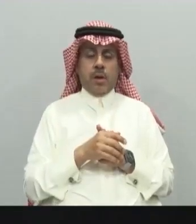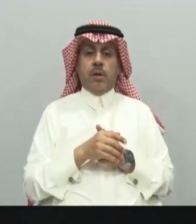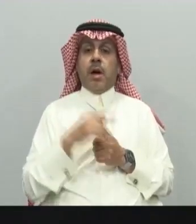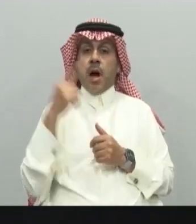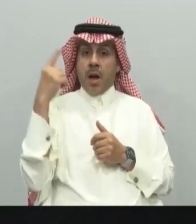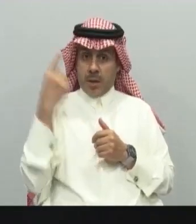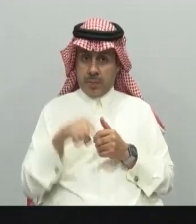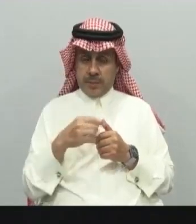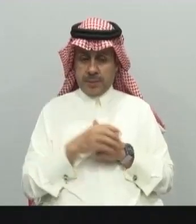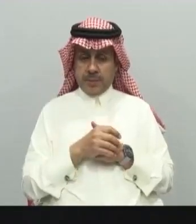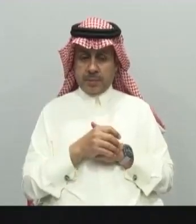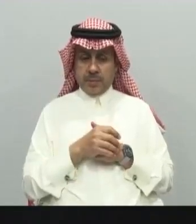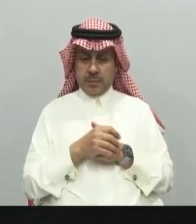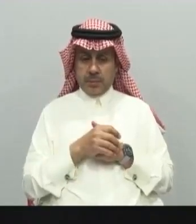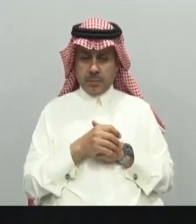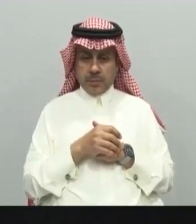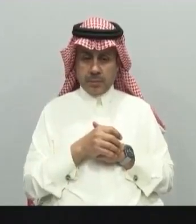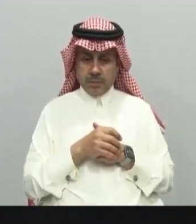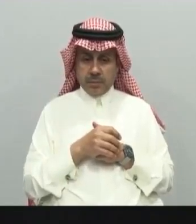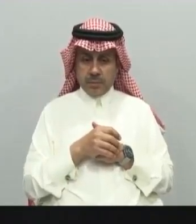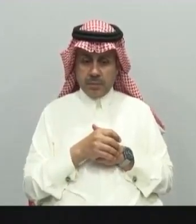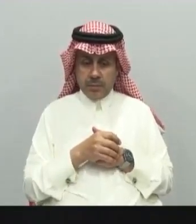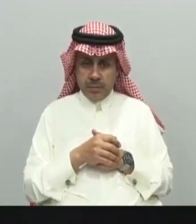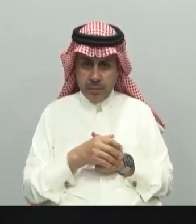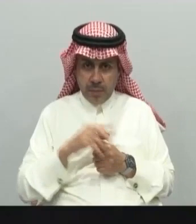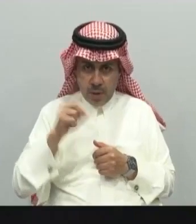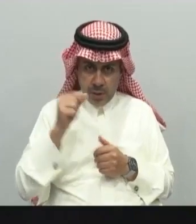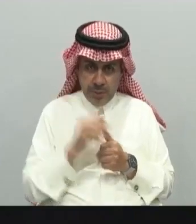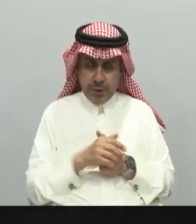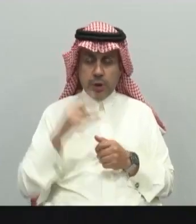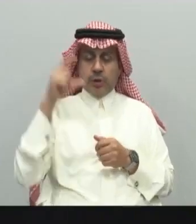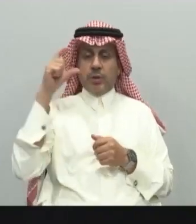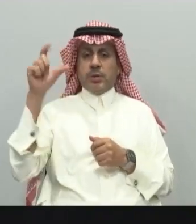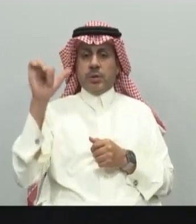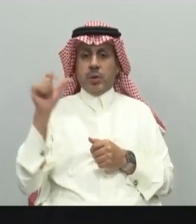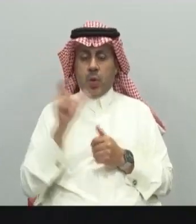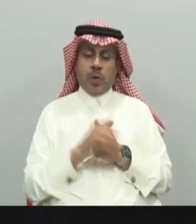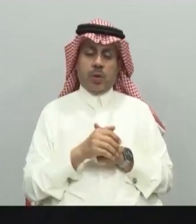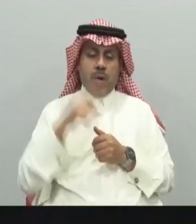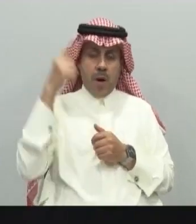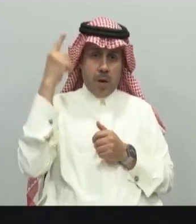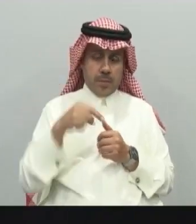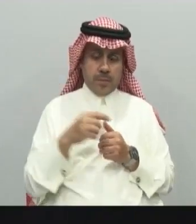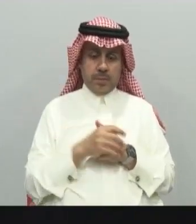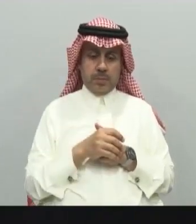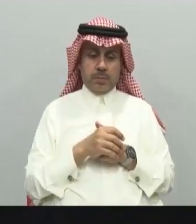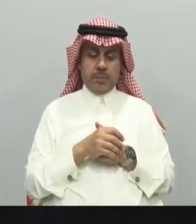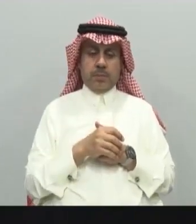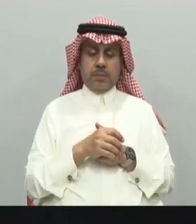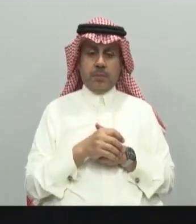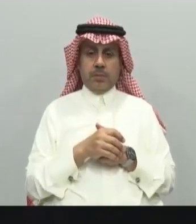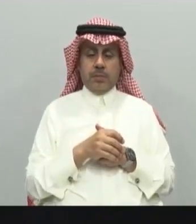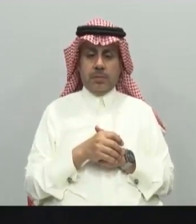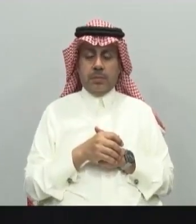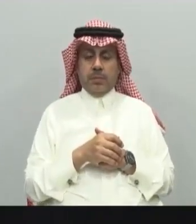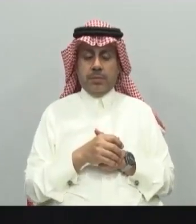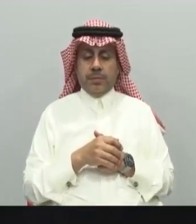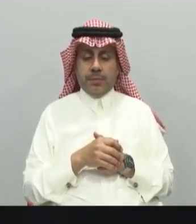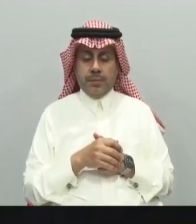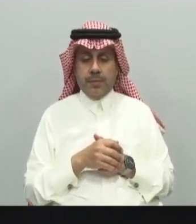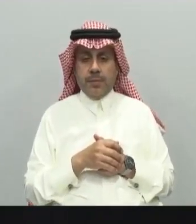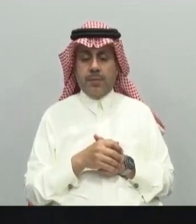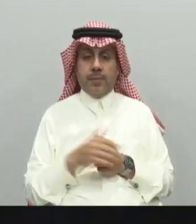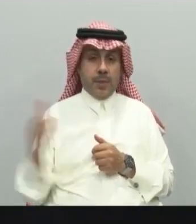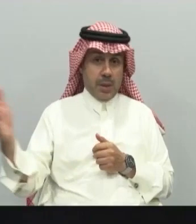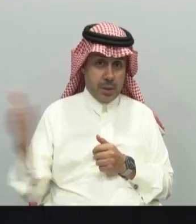هنا فان ربا الديون هو بذاته محرم يعني لم اذا